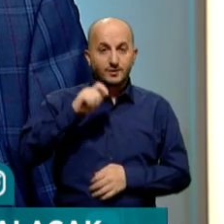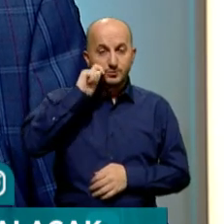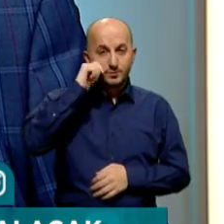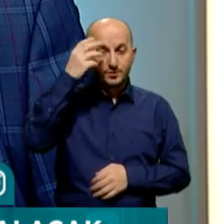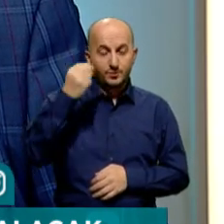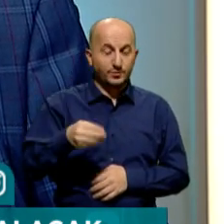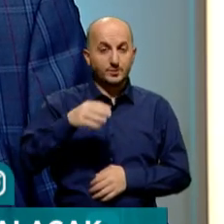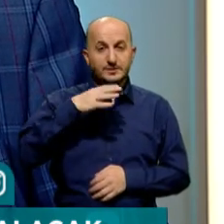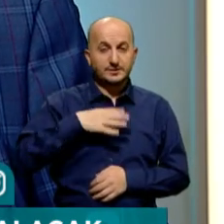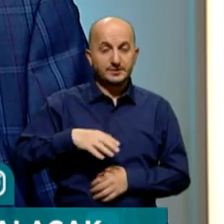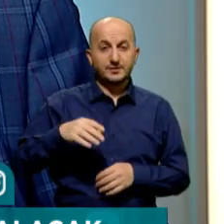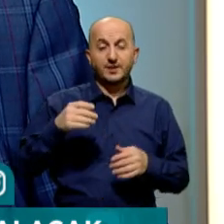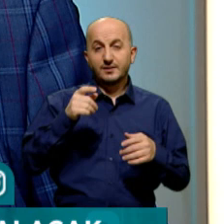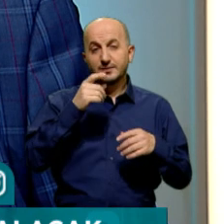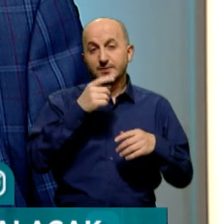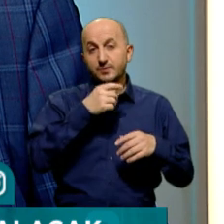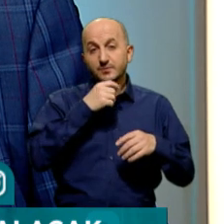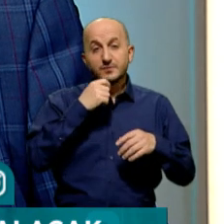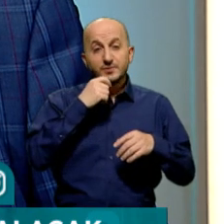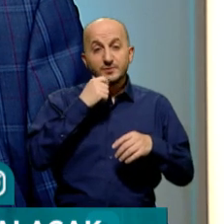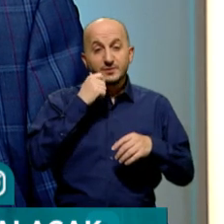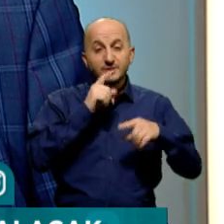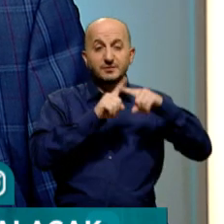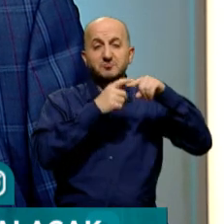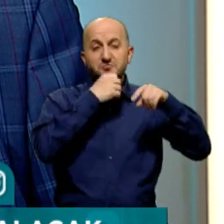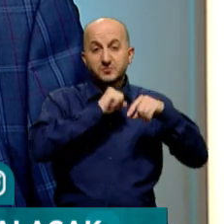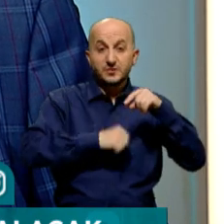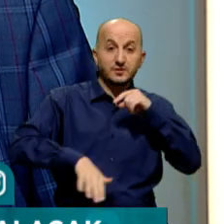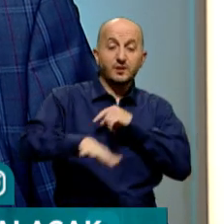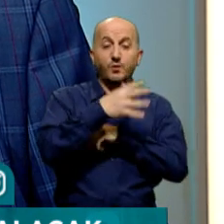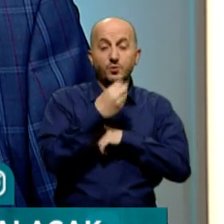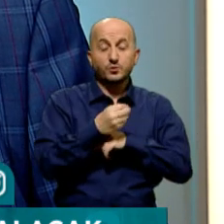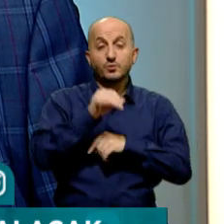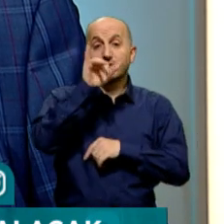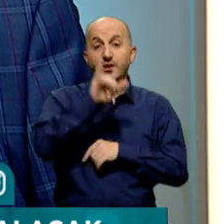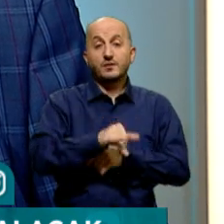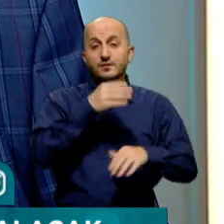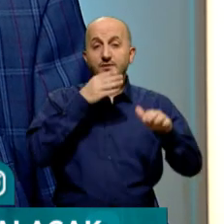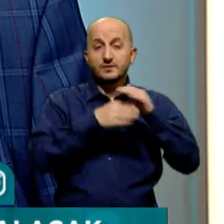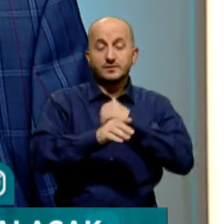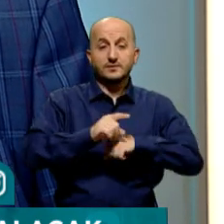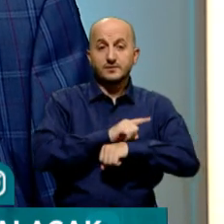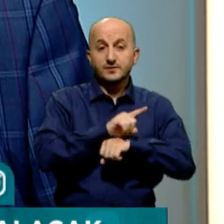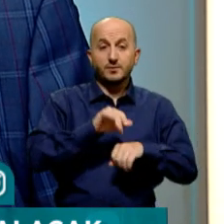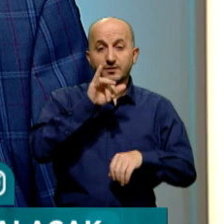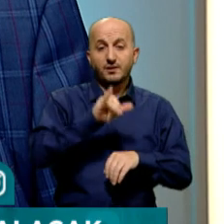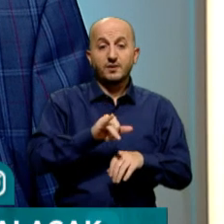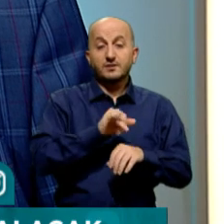olsun, ister gayrimüslim olsun, onların hak ve hukukuna girdiğimizde hak ihlali olduğu